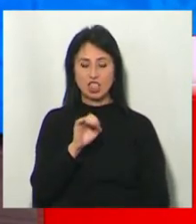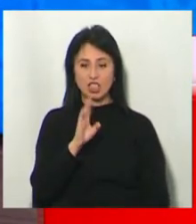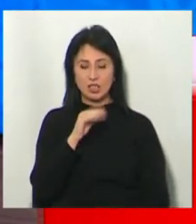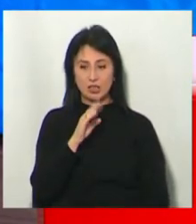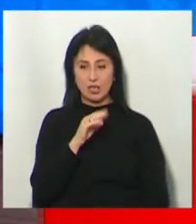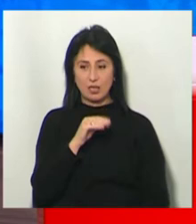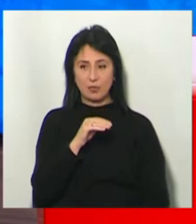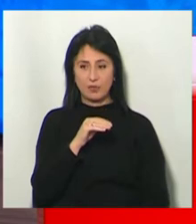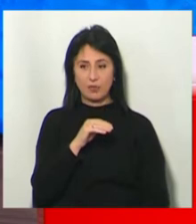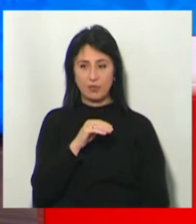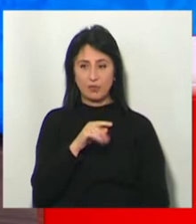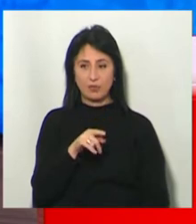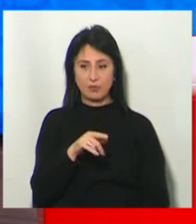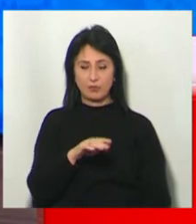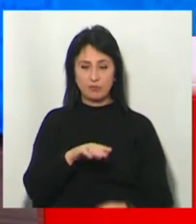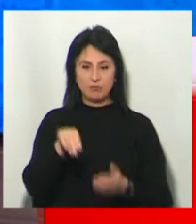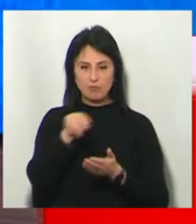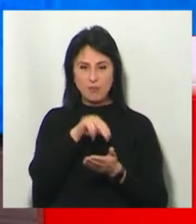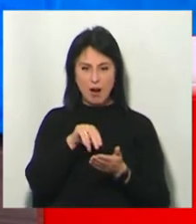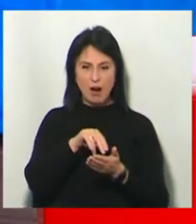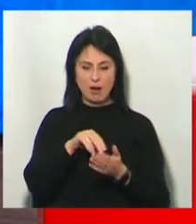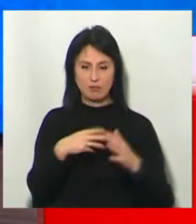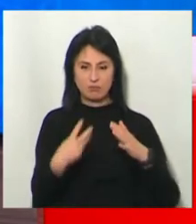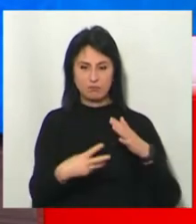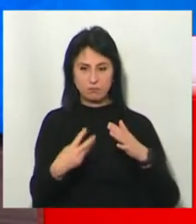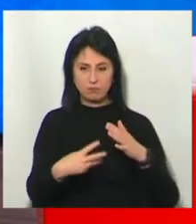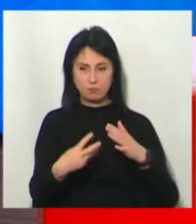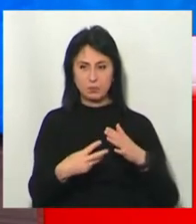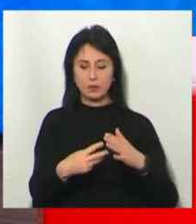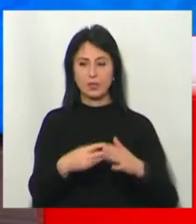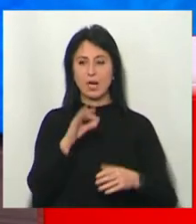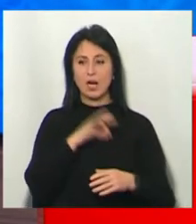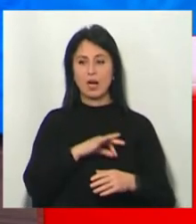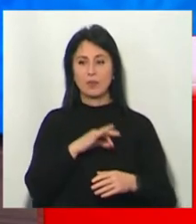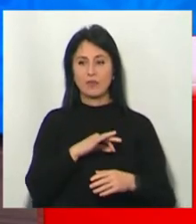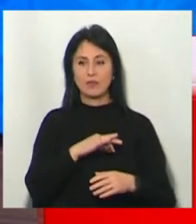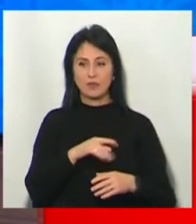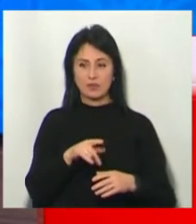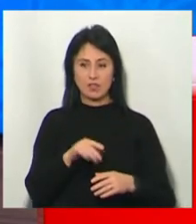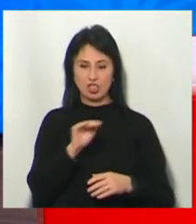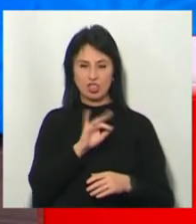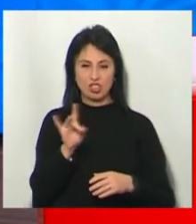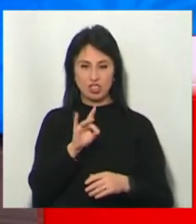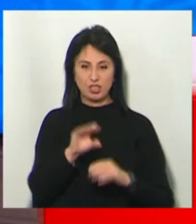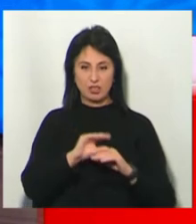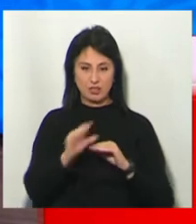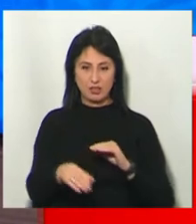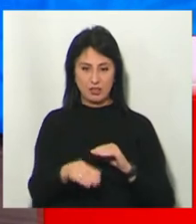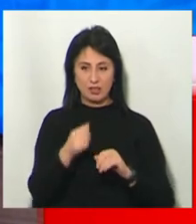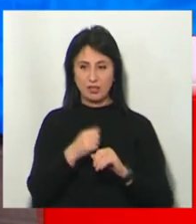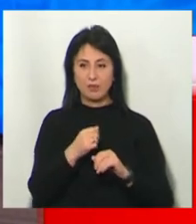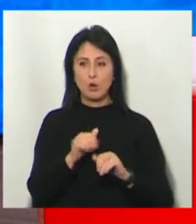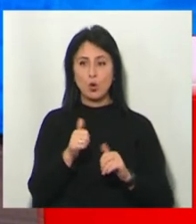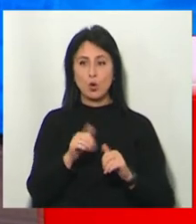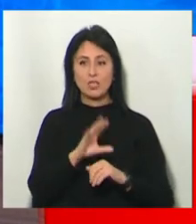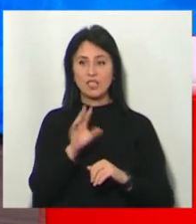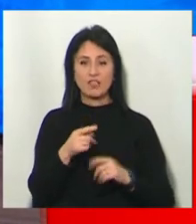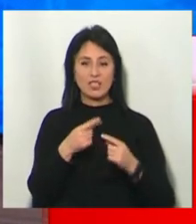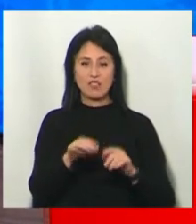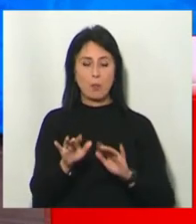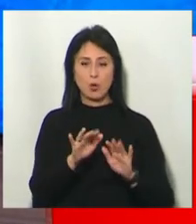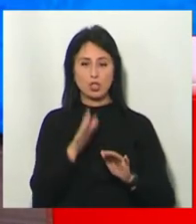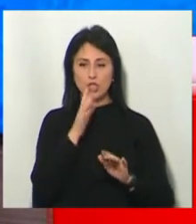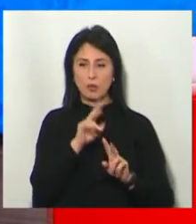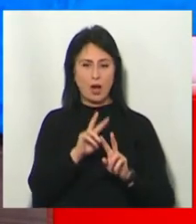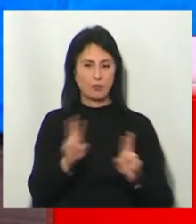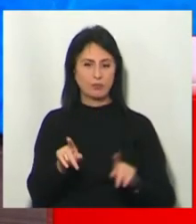ნახშირწყლების, დაშაშხულ დამარილებული პროცესირებული პროდუქტების გამოყენება, ტექნოგენური ცხიმის გამოყენება, როგორც ყველა სხვა